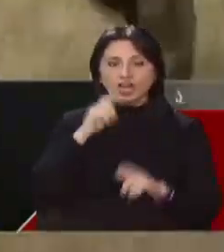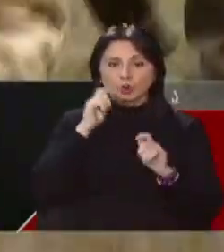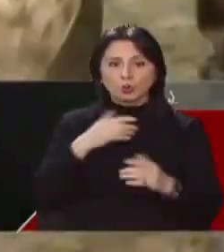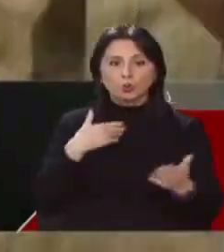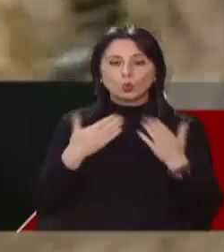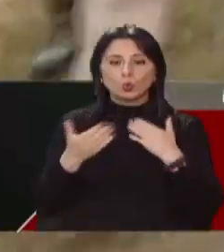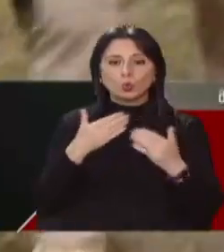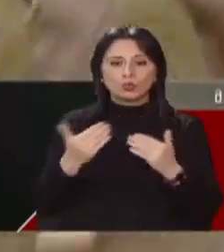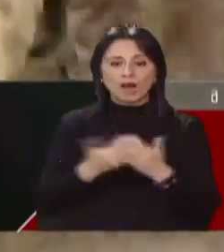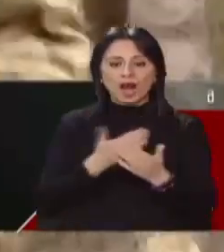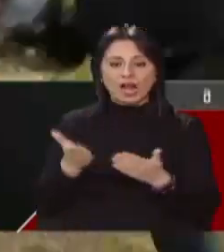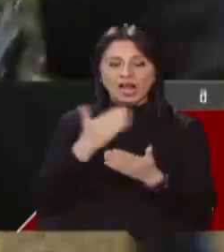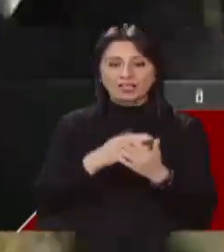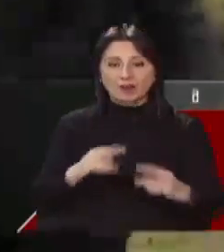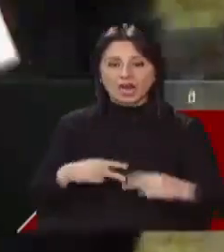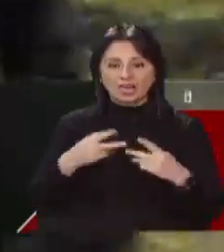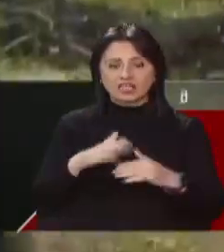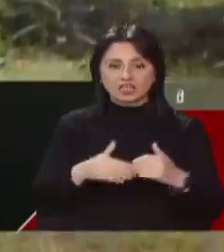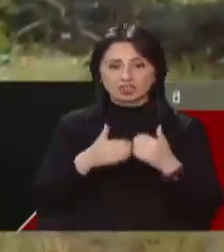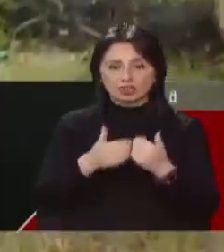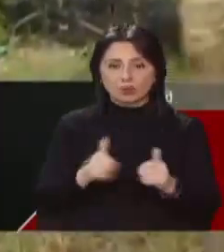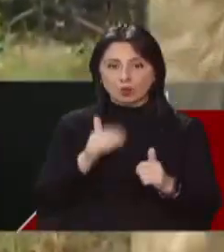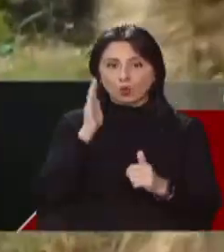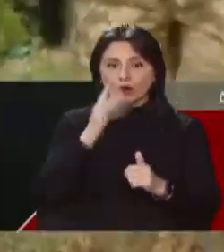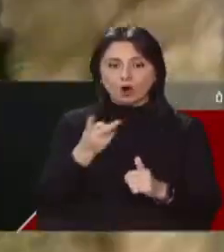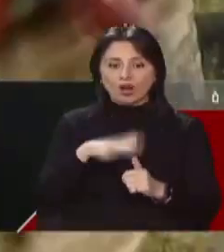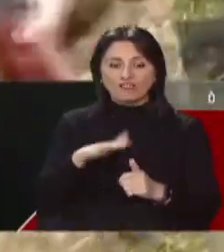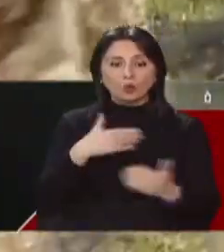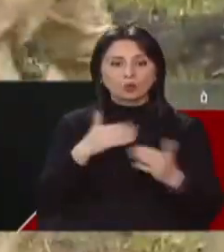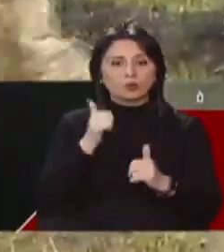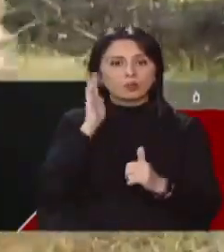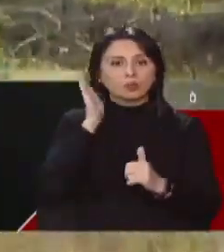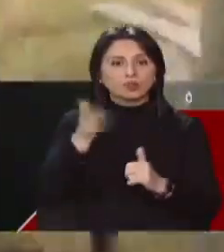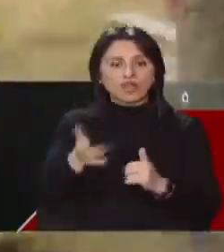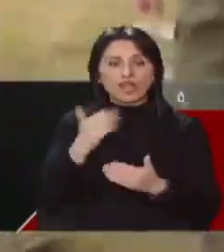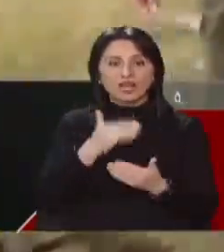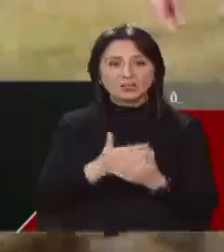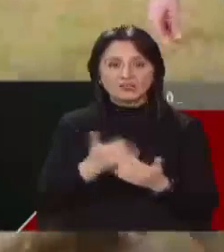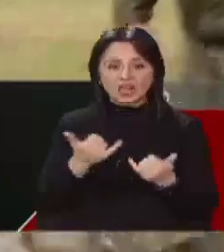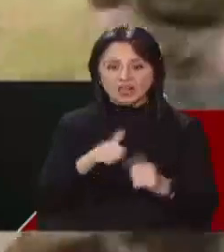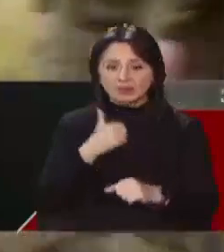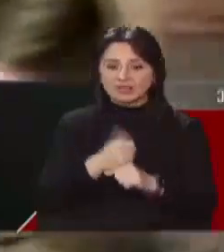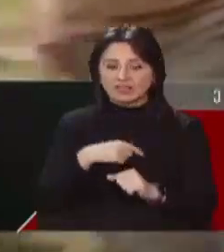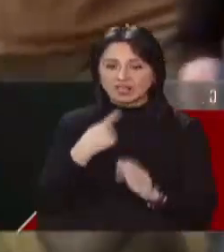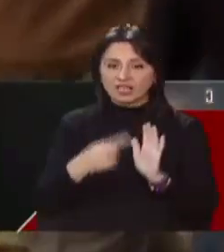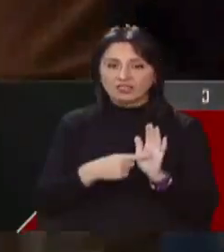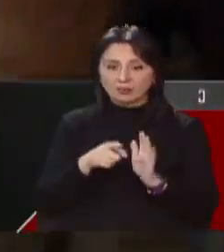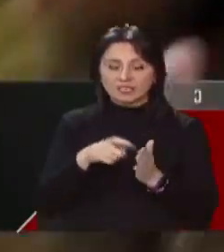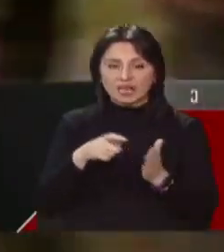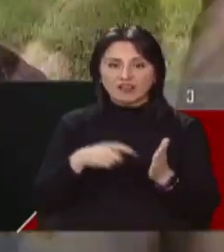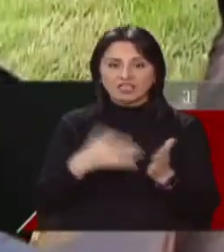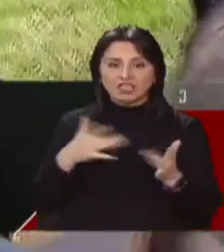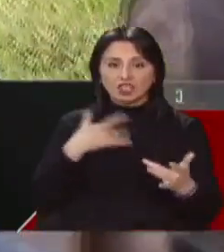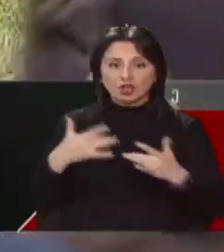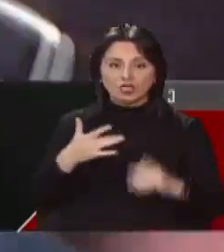ქართულ-უკრაინული ურთიერთობების ახალ ეტაპზე გადაყვანა შეუწყო ხელი. Როგორი იქნება ორი ქვეყნის ურთიერთობებში ეს ეტაპი, ეს ახლა მთავარი კითხვაა და მის გარკვევაში დიდ